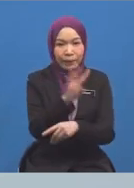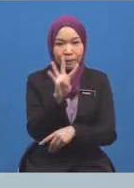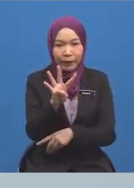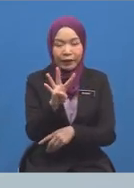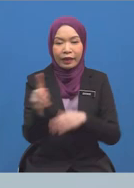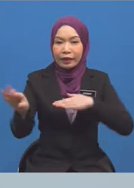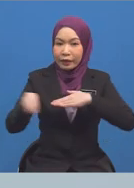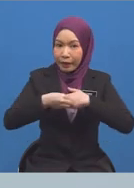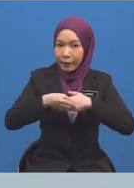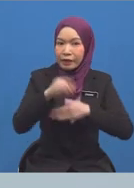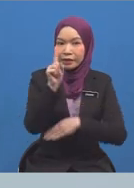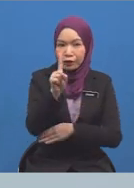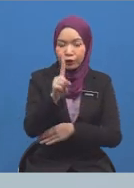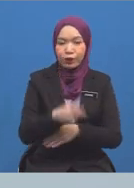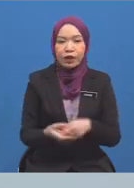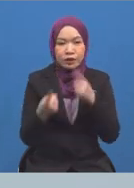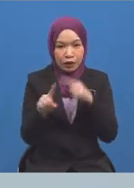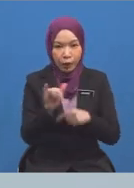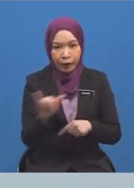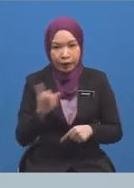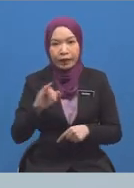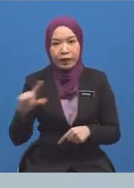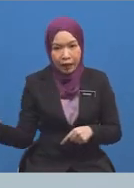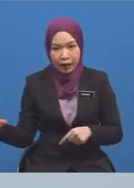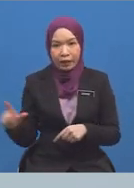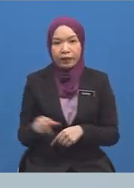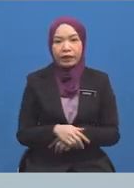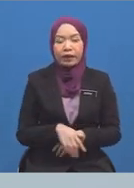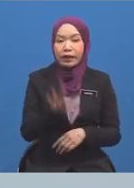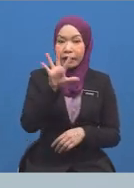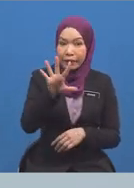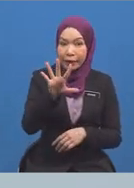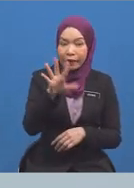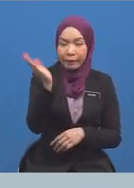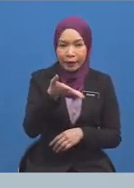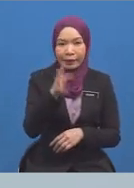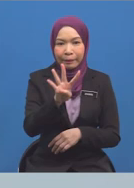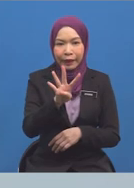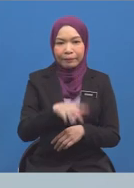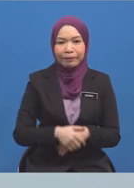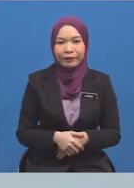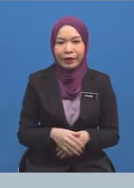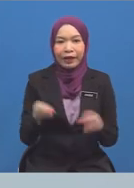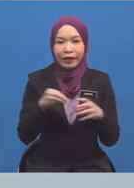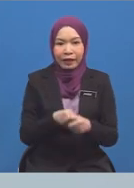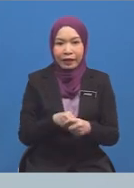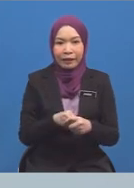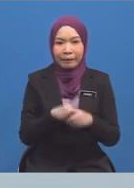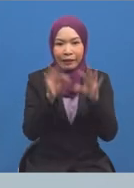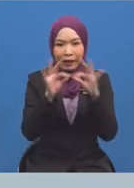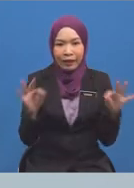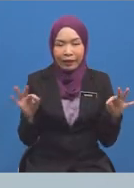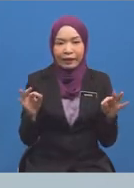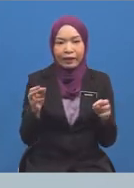tambah satu jawabannya adalah 544 dalam ayat mata medik